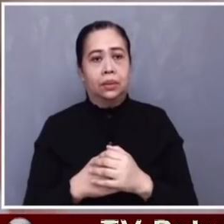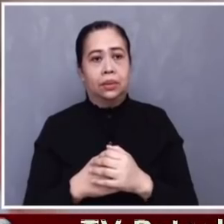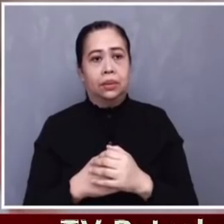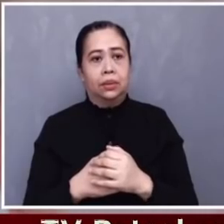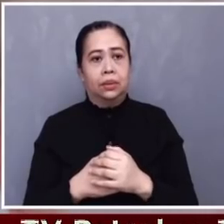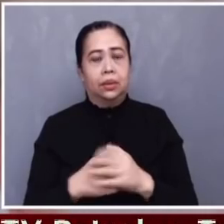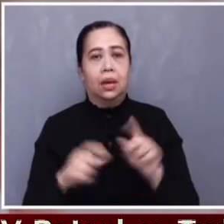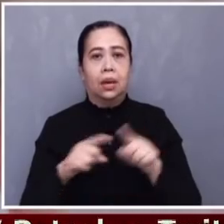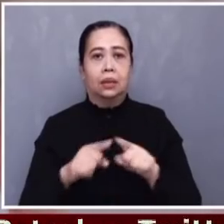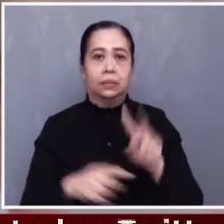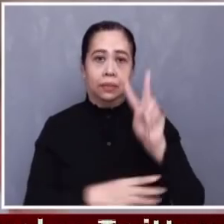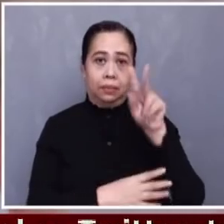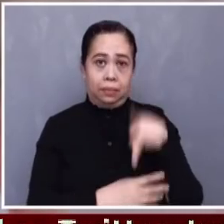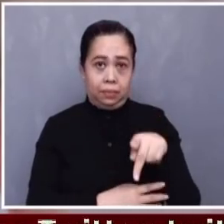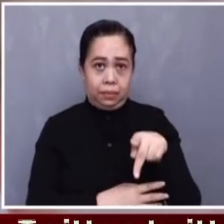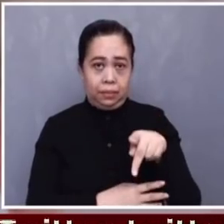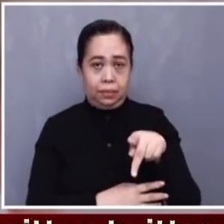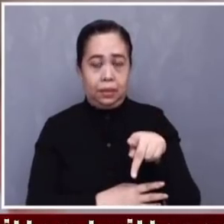Vice Presidente